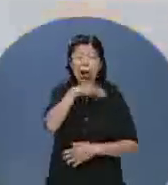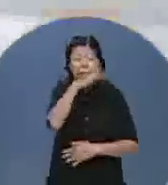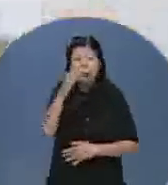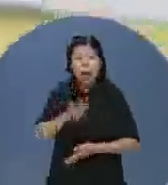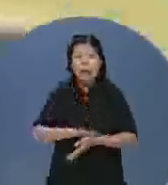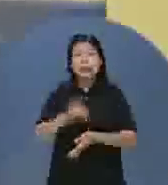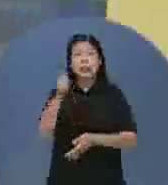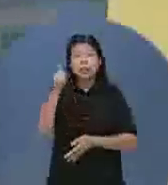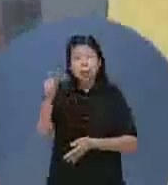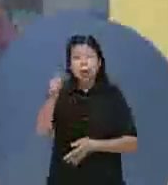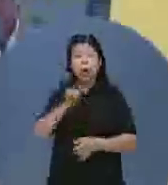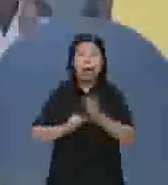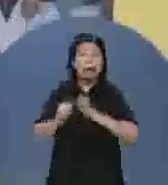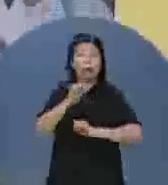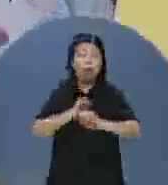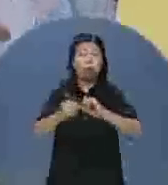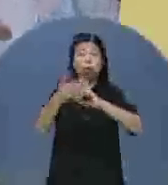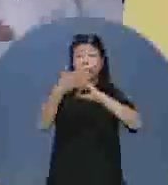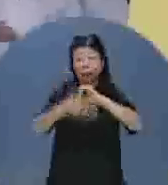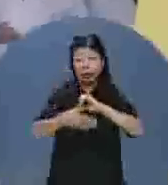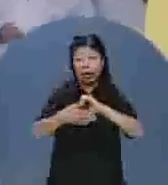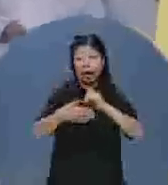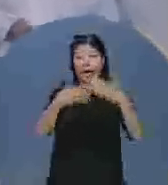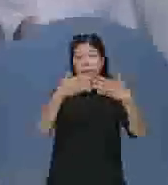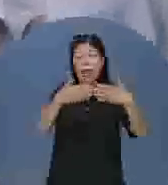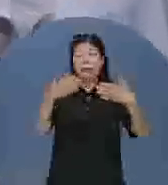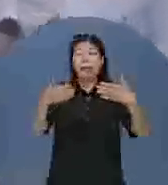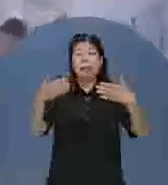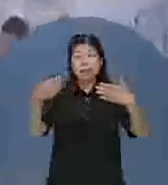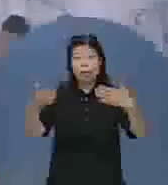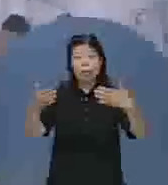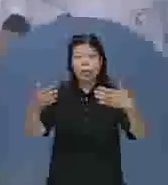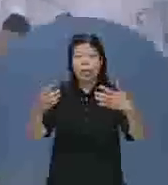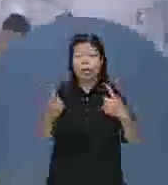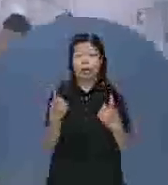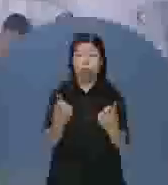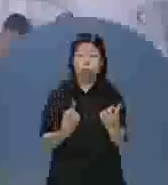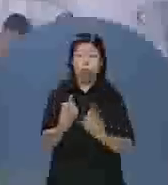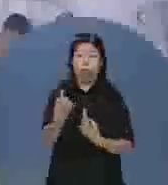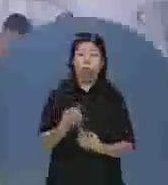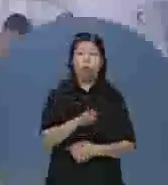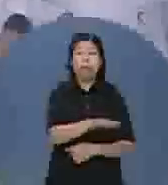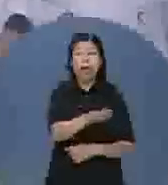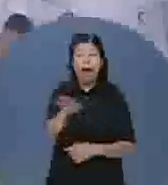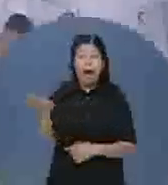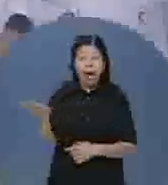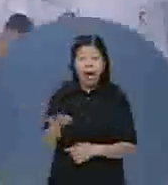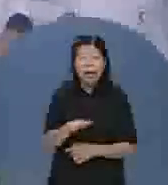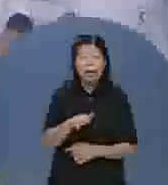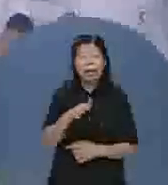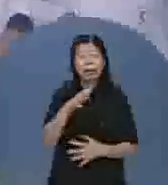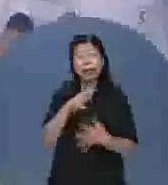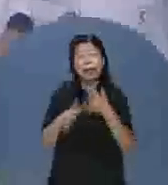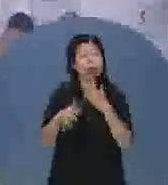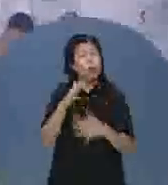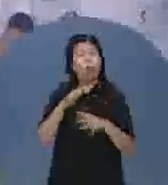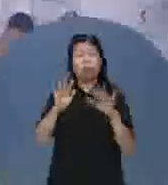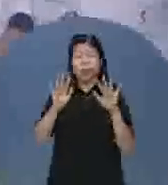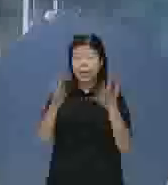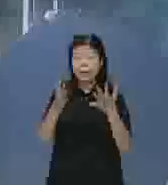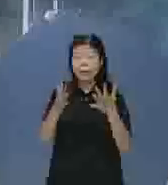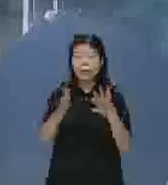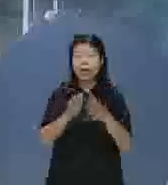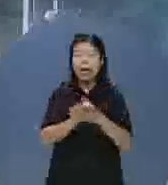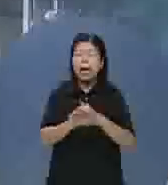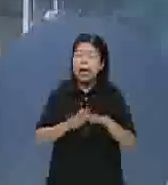師の医療支援活動の写真の展示が行われ、訪れた人々はガザ地区の人々が再び戦